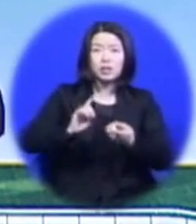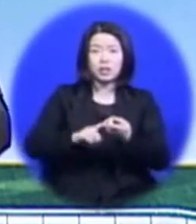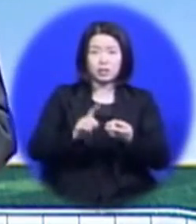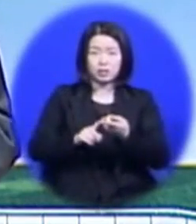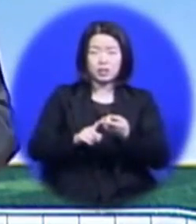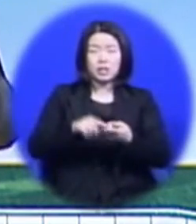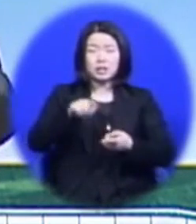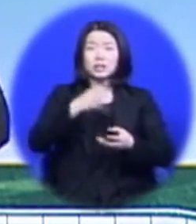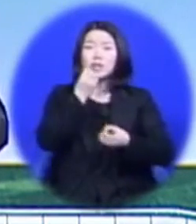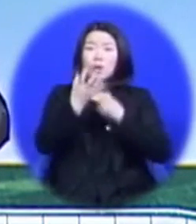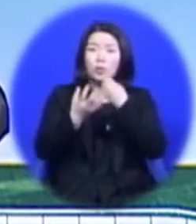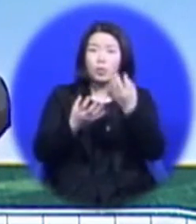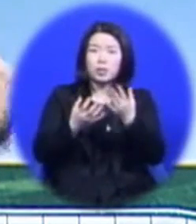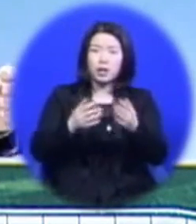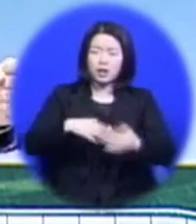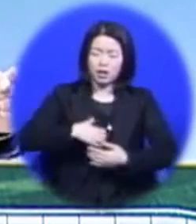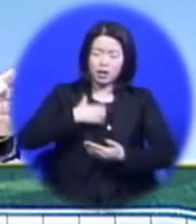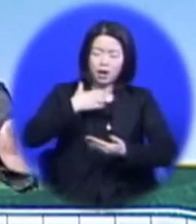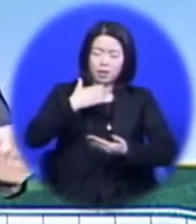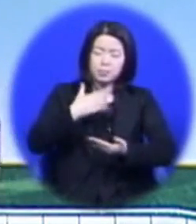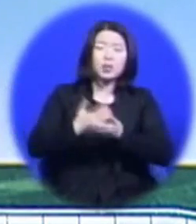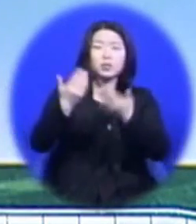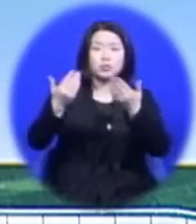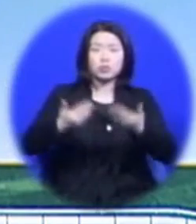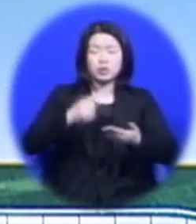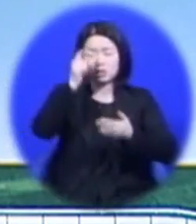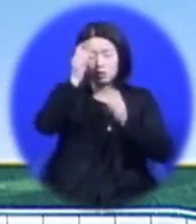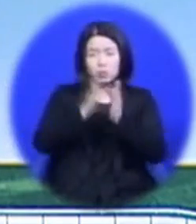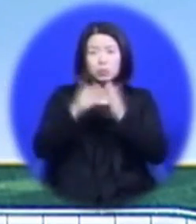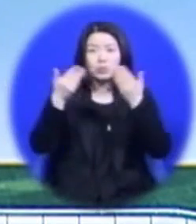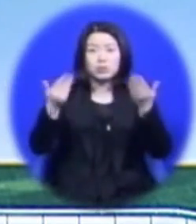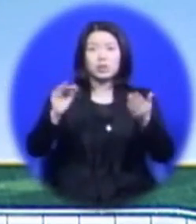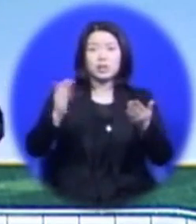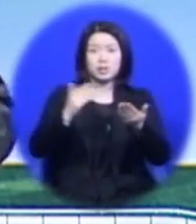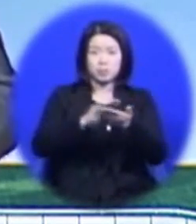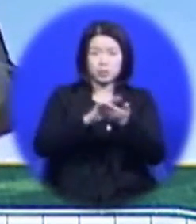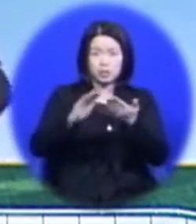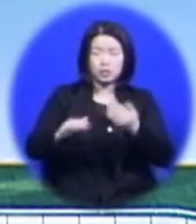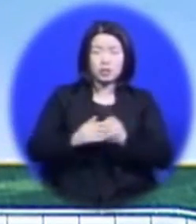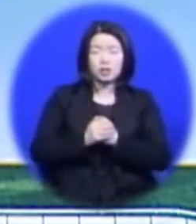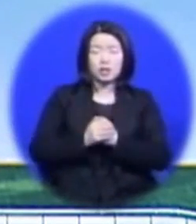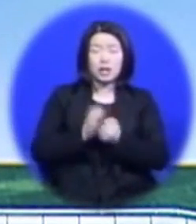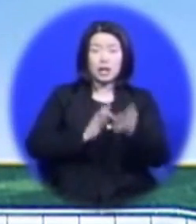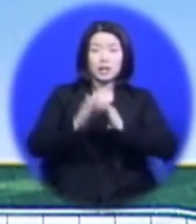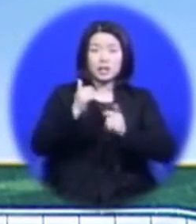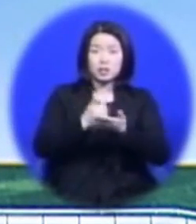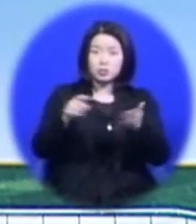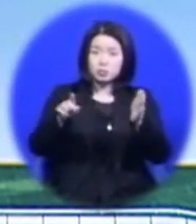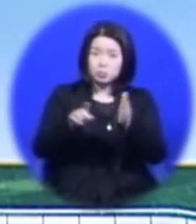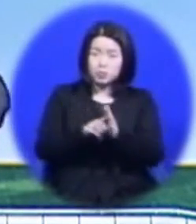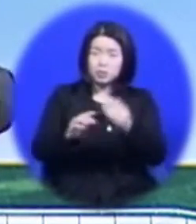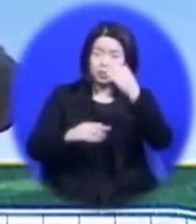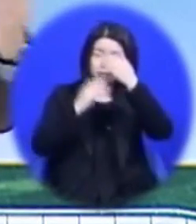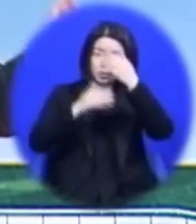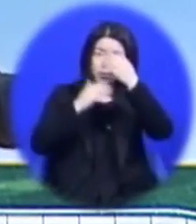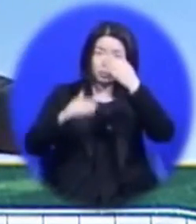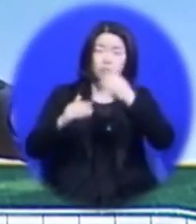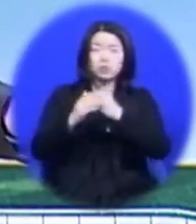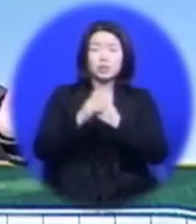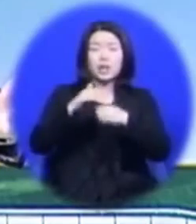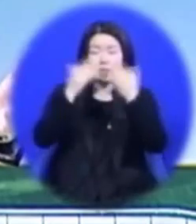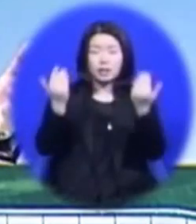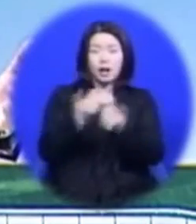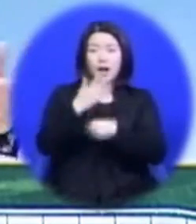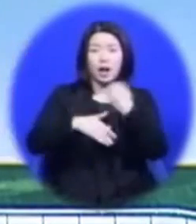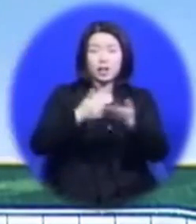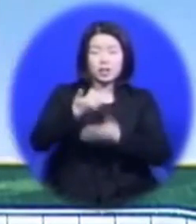그 고백에 감격을 주시기를 기도하는 것입니다. 예수 믿는 성도들은 다 하나님의 자녀라는